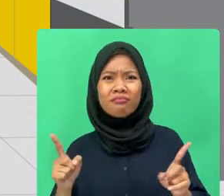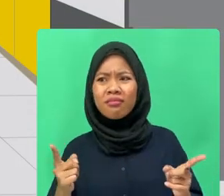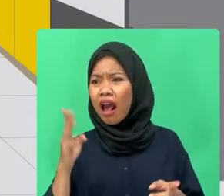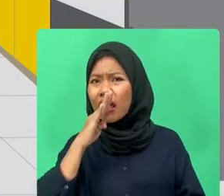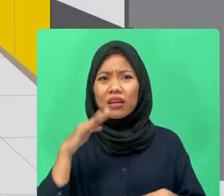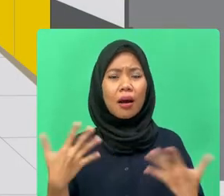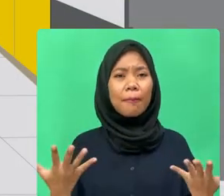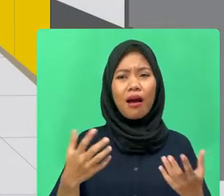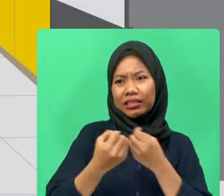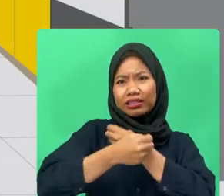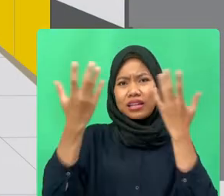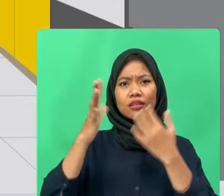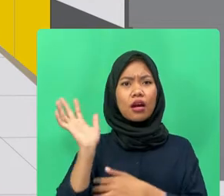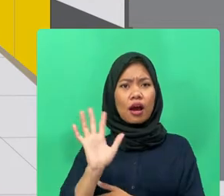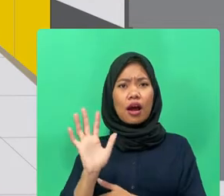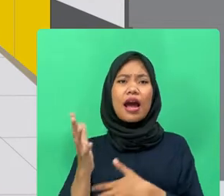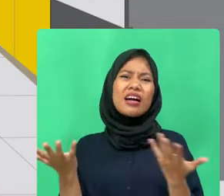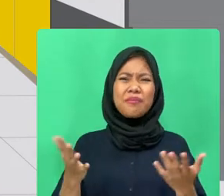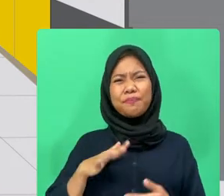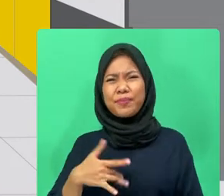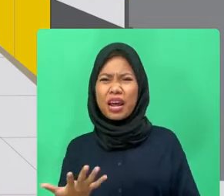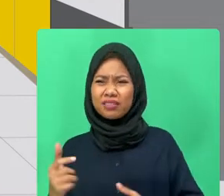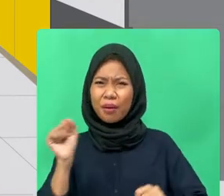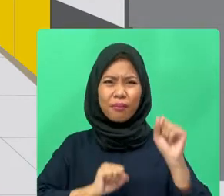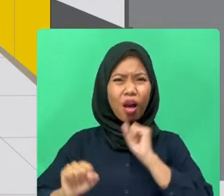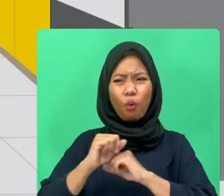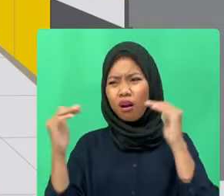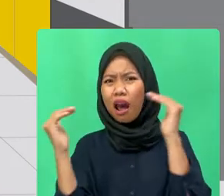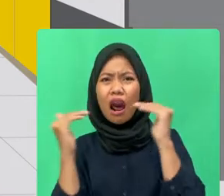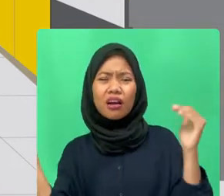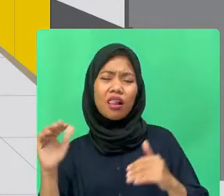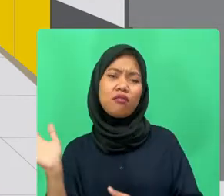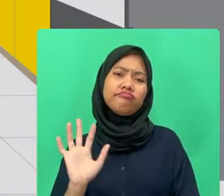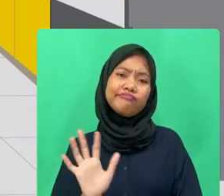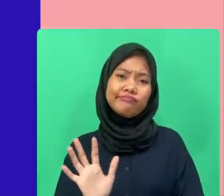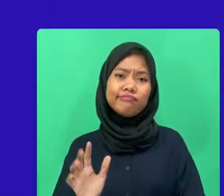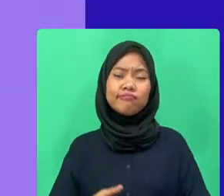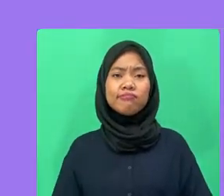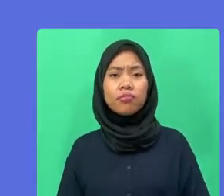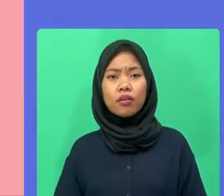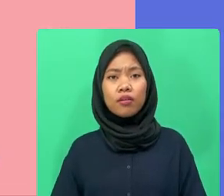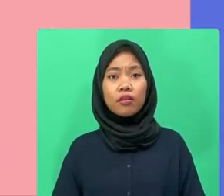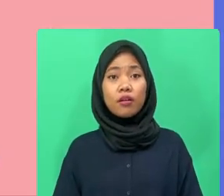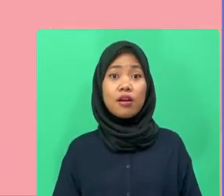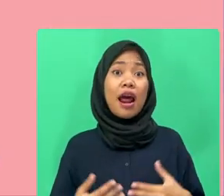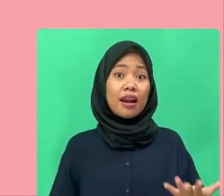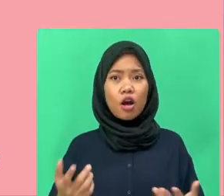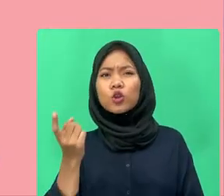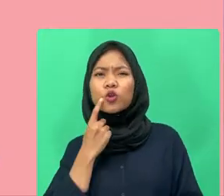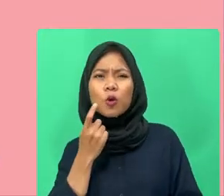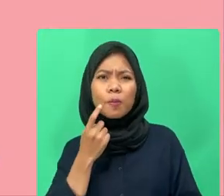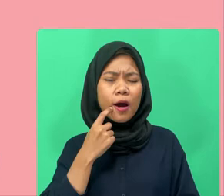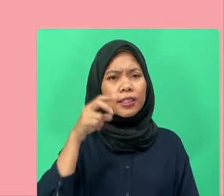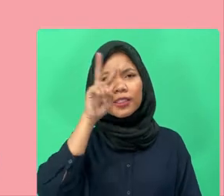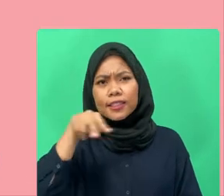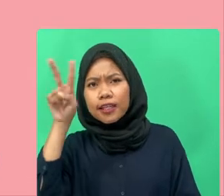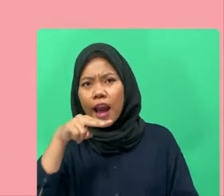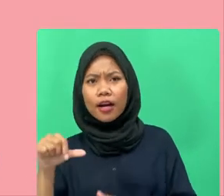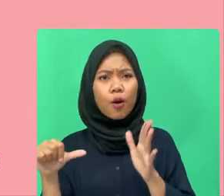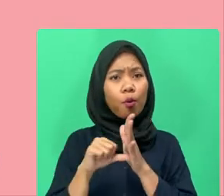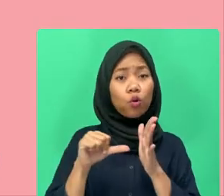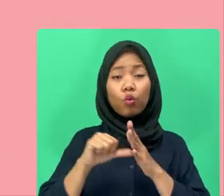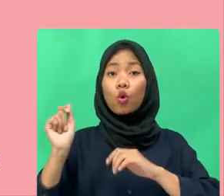tanpa alasan yang jelas, Justy merasa diperlakukan secara tidak adil. Akhirnya, Justy mencoba